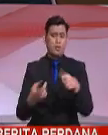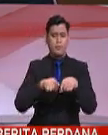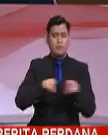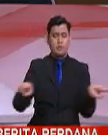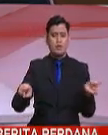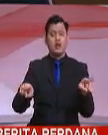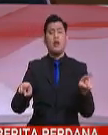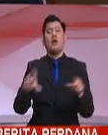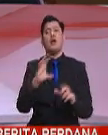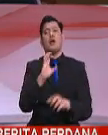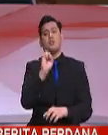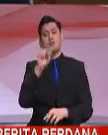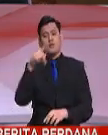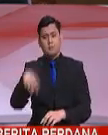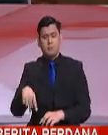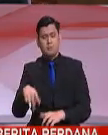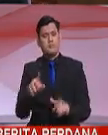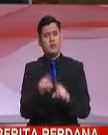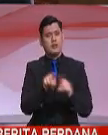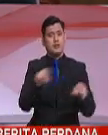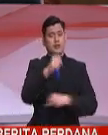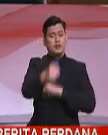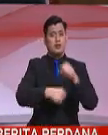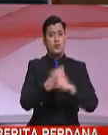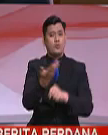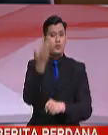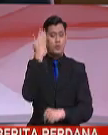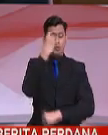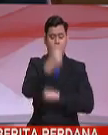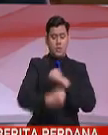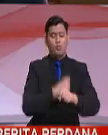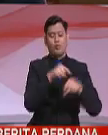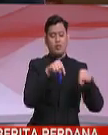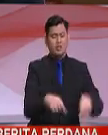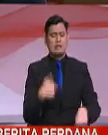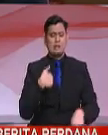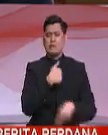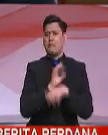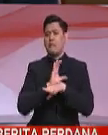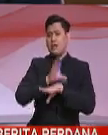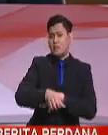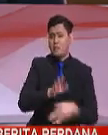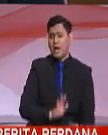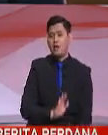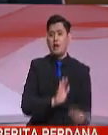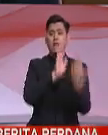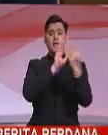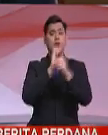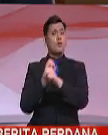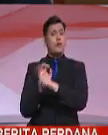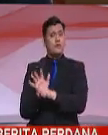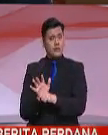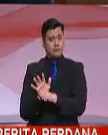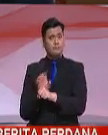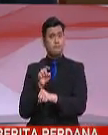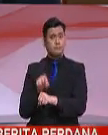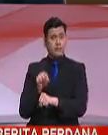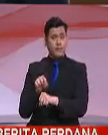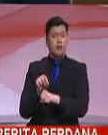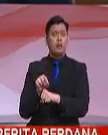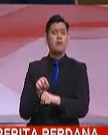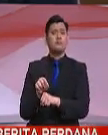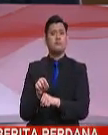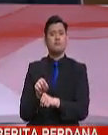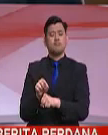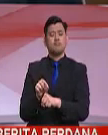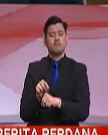dengan tahun lalu, Tuan Haji. Ya, tahun ini kita terpaksa juga menghadapi COVID-19 di mana